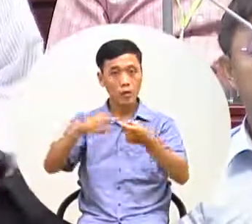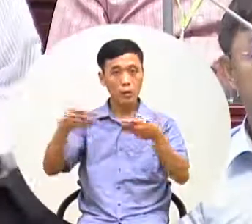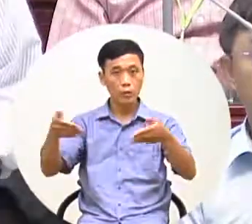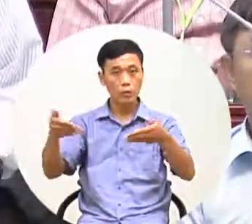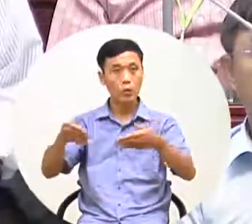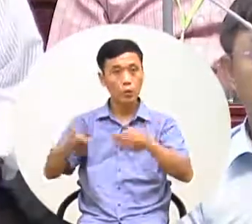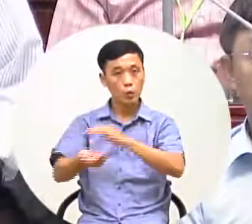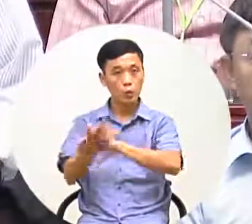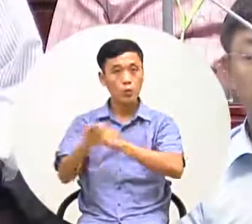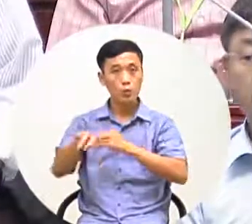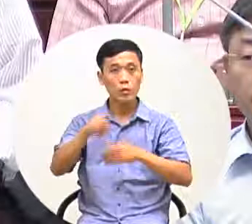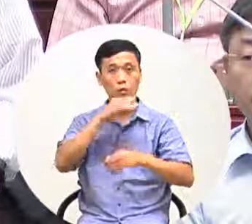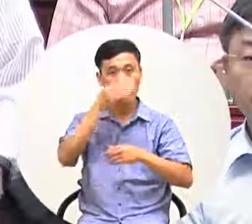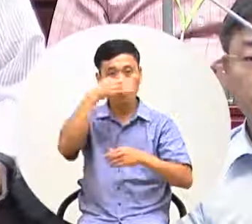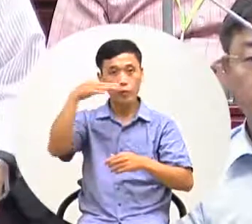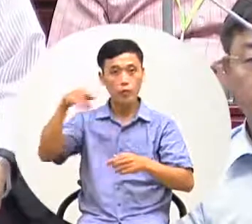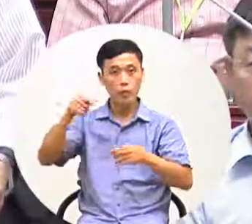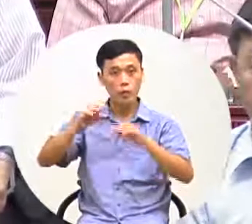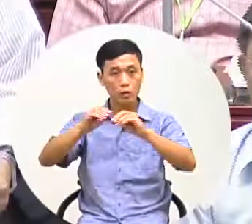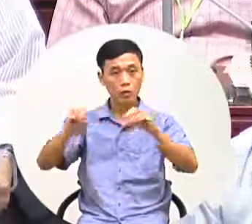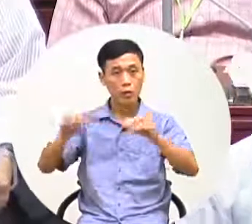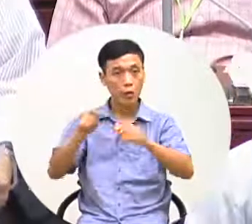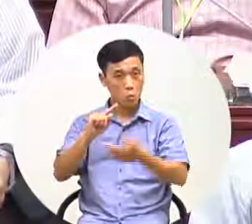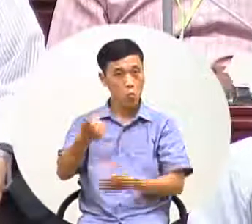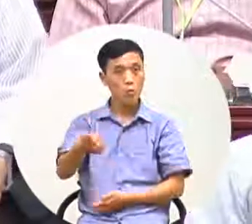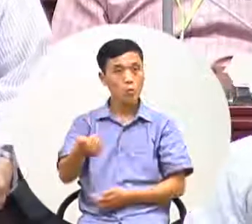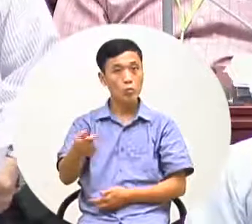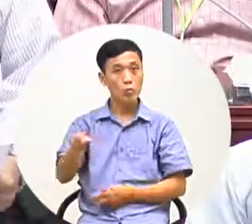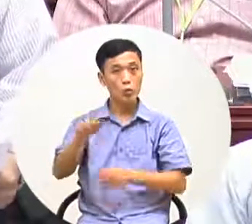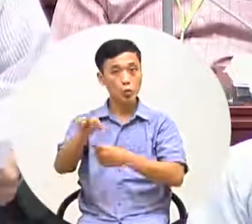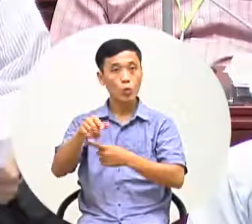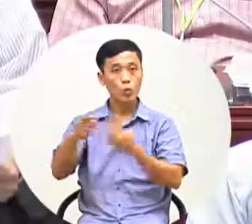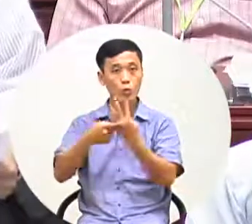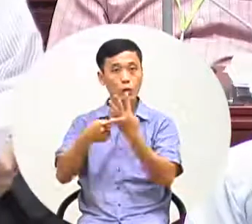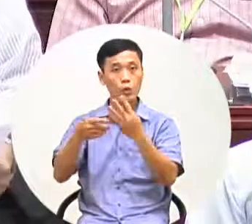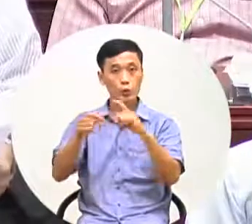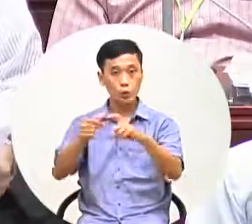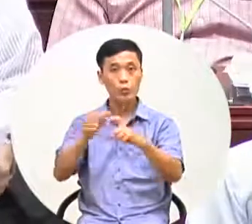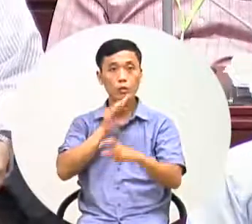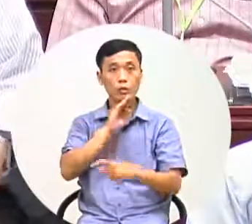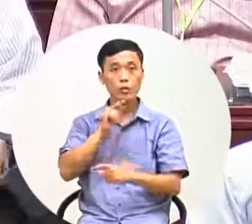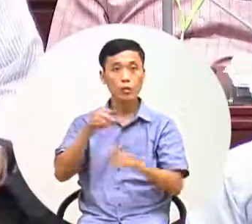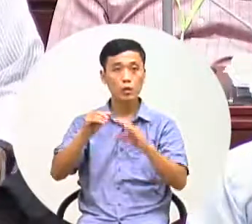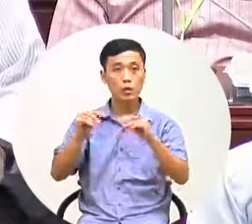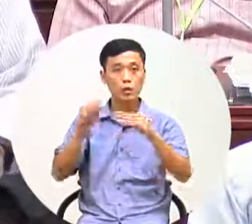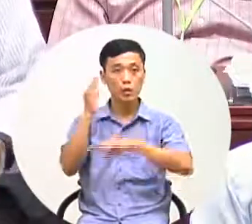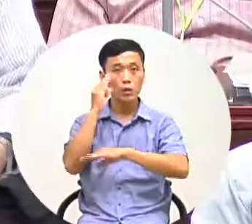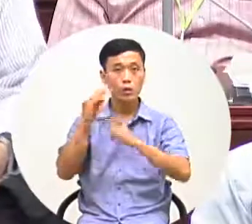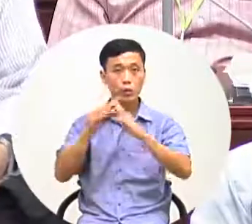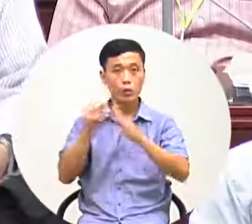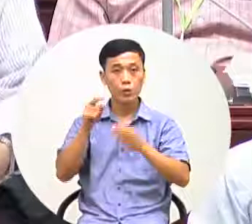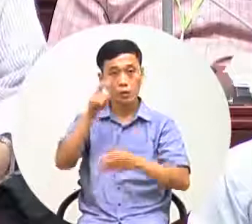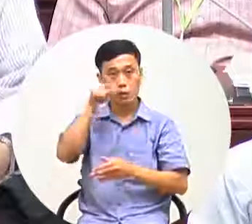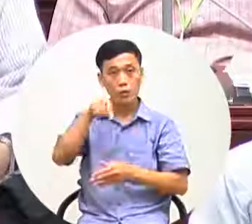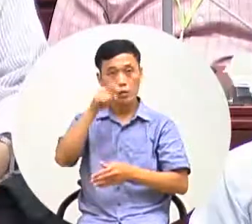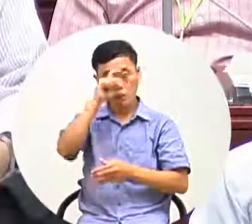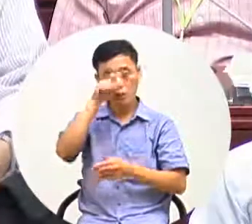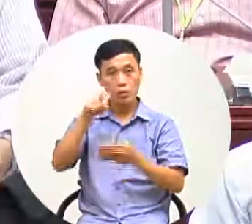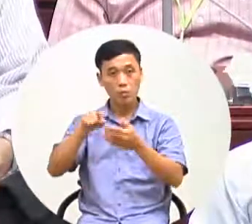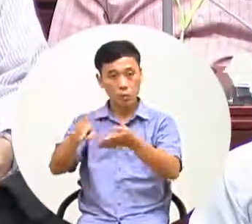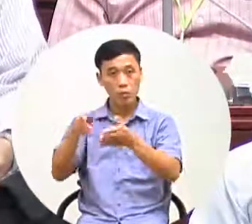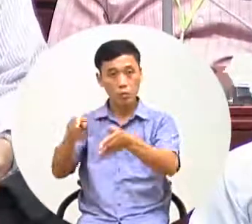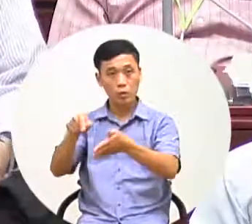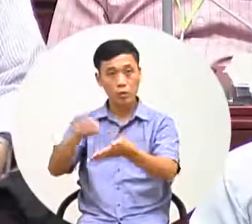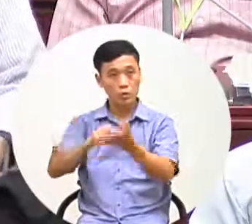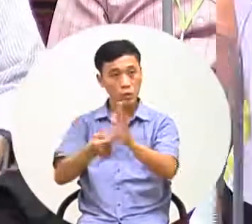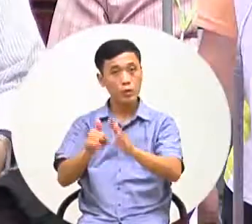华的一块农业区啦吼。地政局这边嘛希望讲爱有些成绩出来，但是问题我直接讲结论，就是